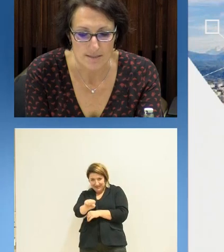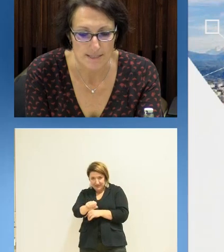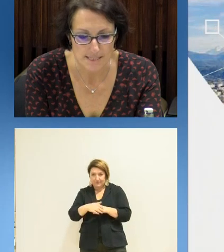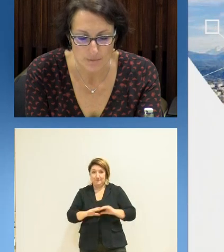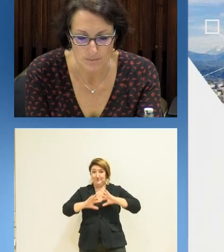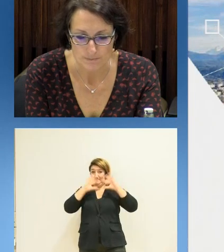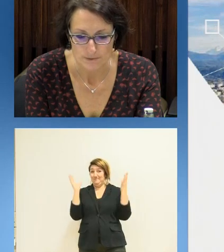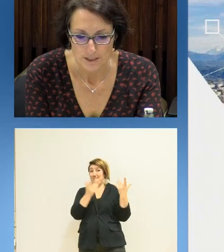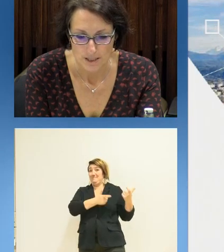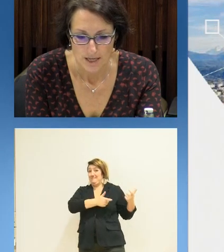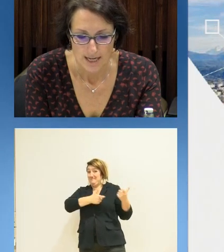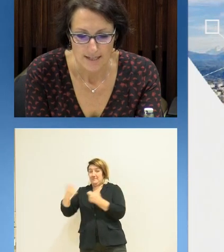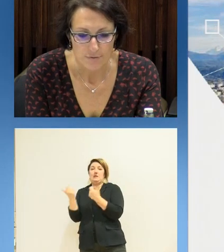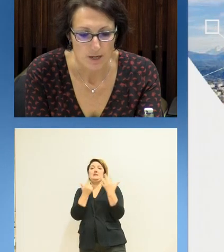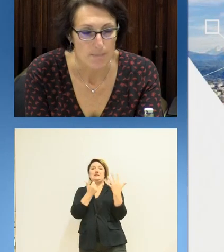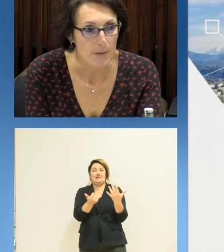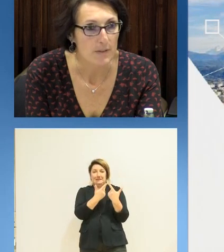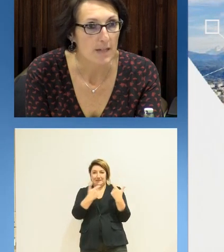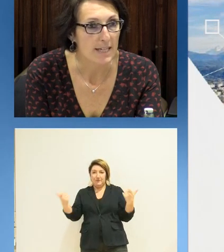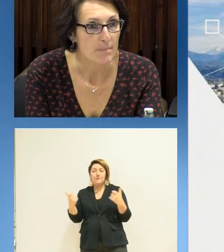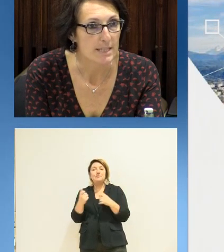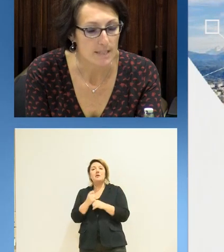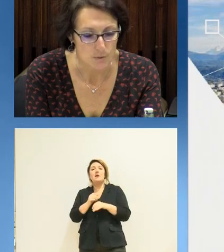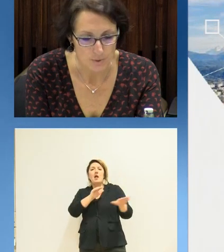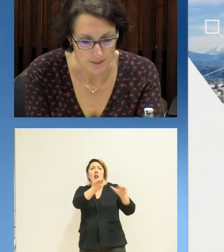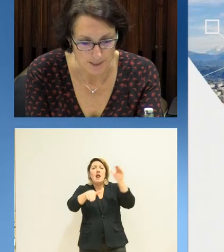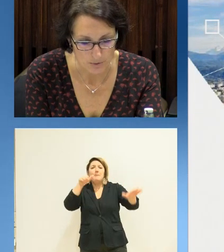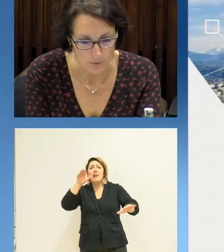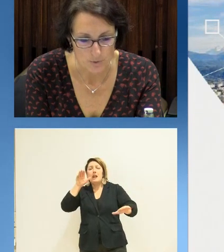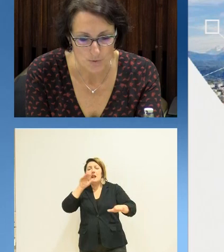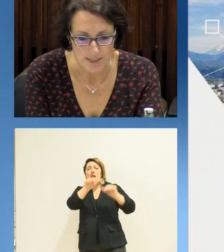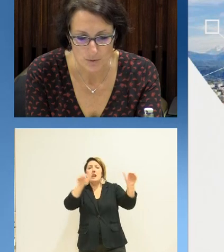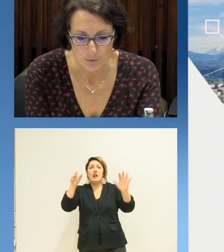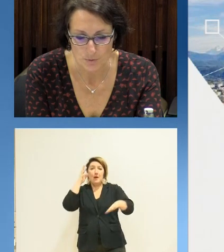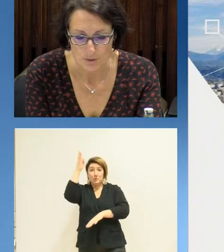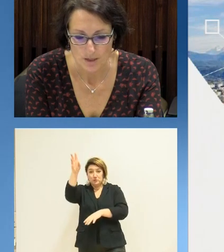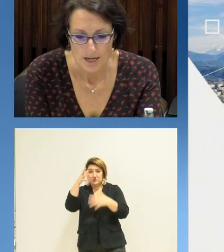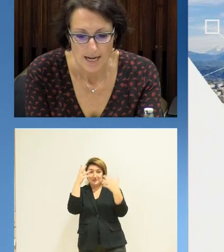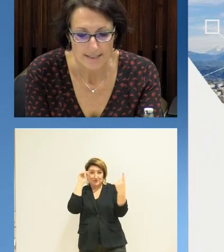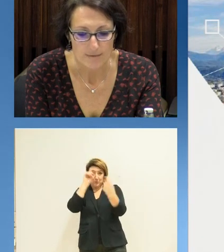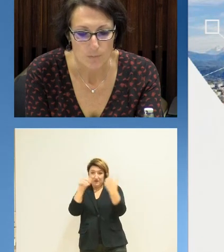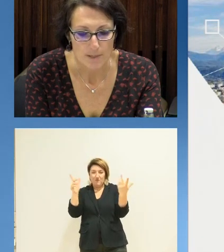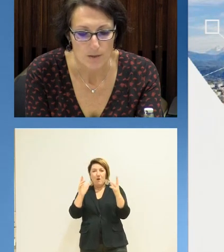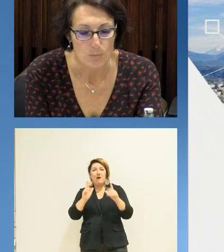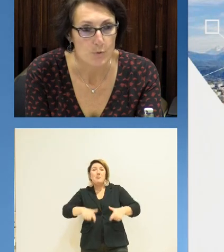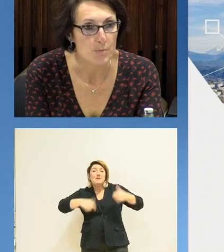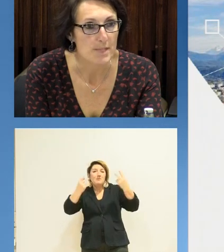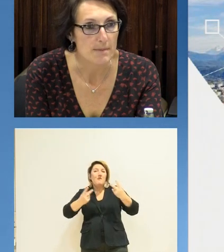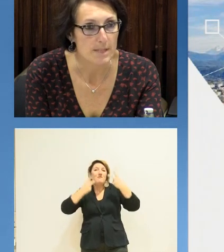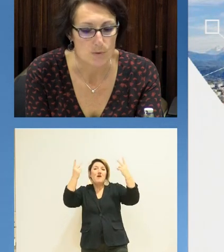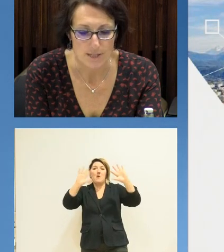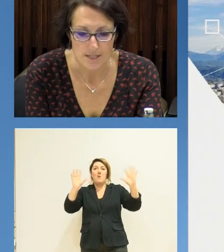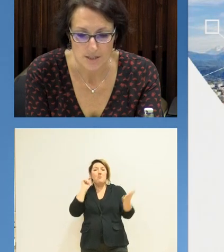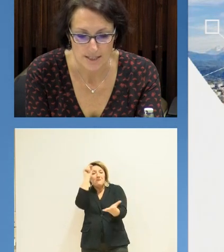ses bâtiments à la fois par une réhabilitation respectueuse de ses lieux a développé le plus